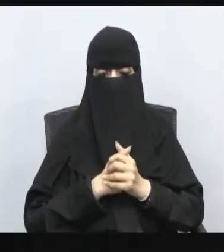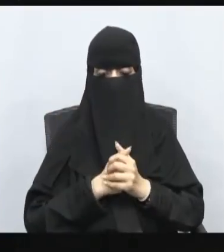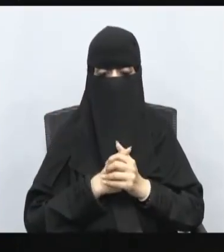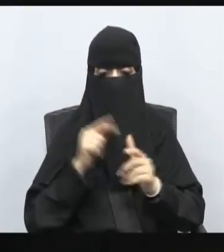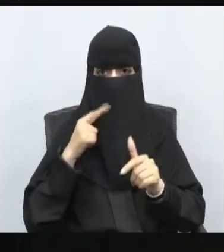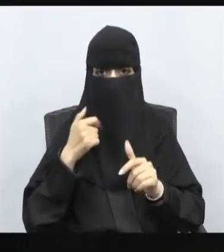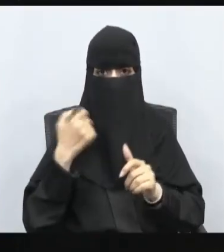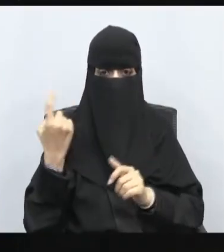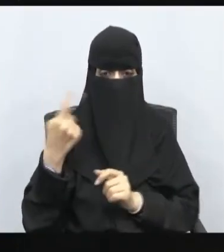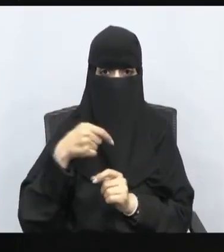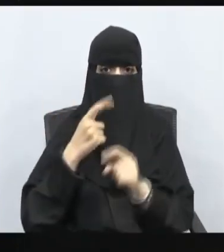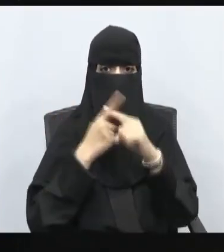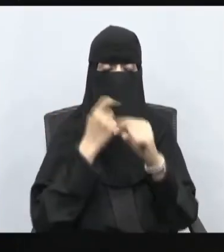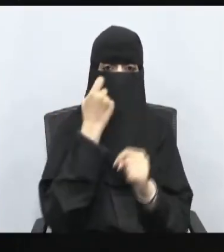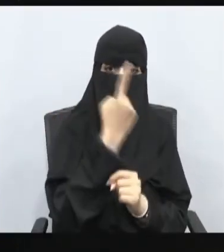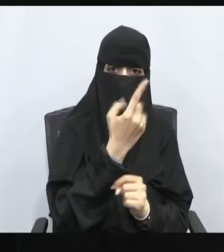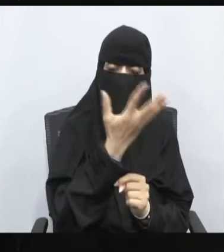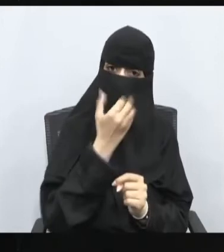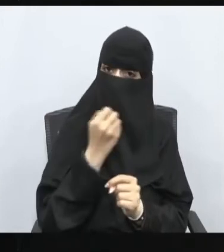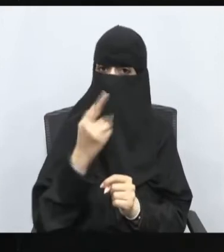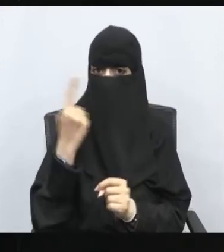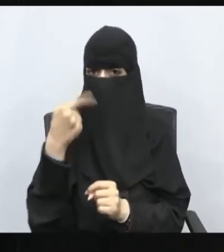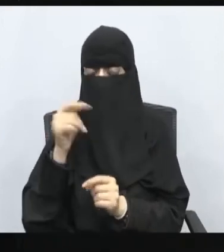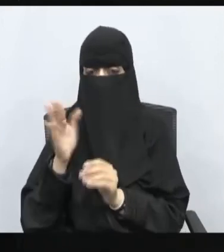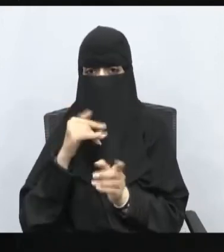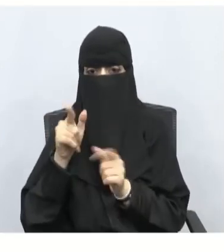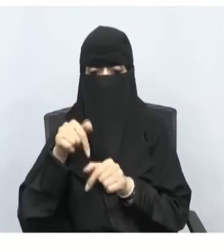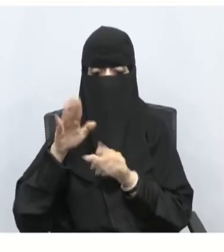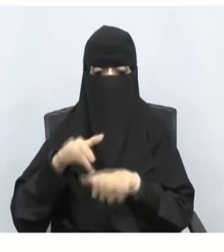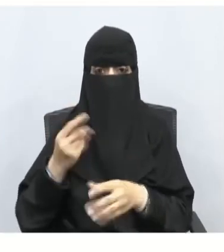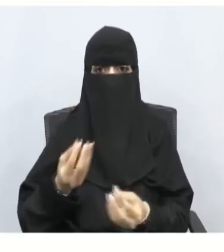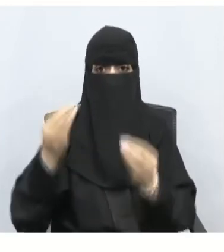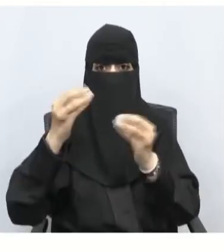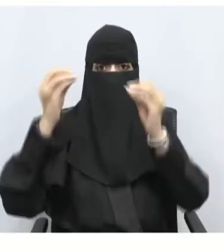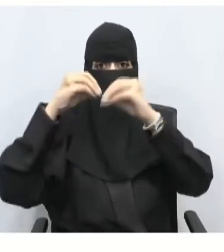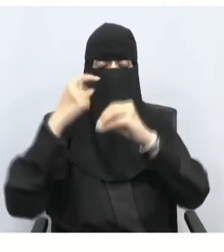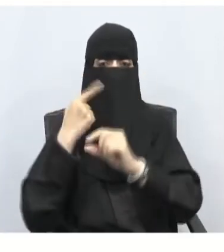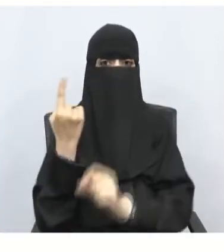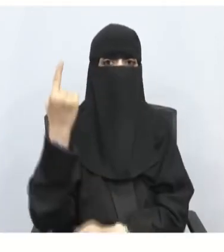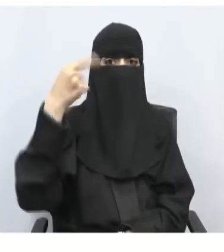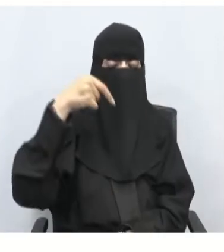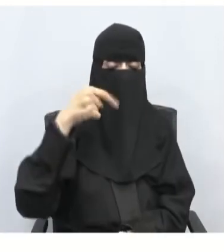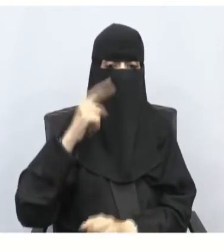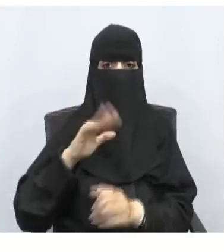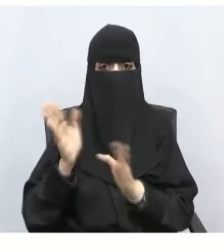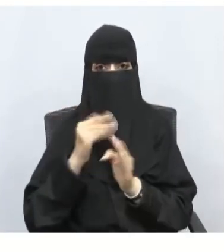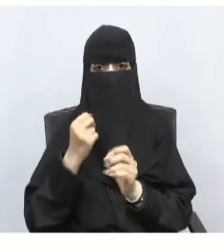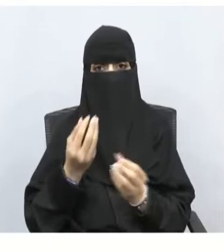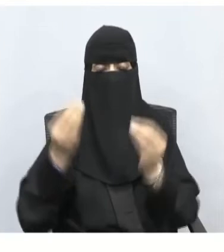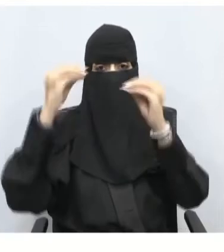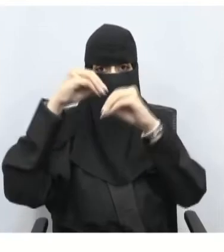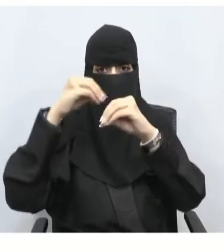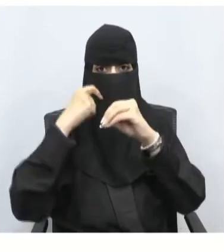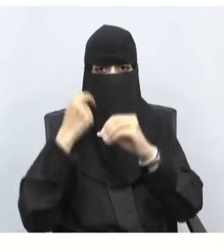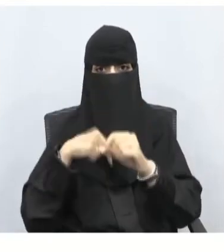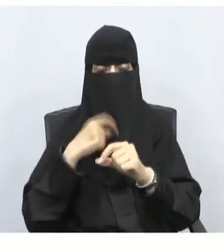10 ضرب 1 حيصبح لدي 10، إذن هي تتضاعف إلى 10، الطاقة تتضاعف إلى